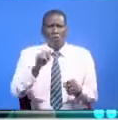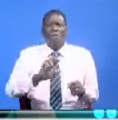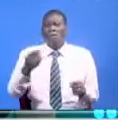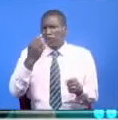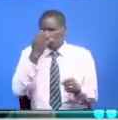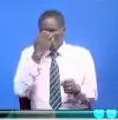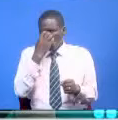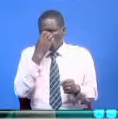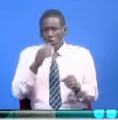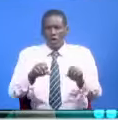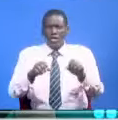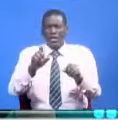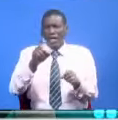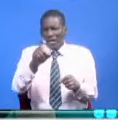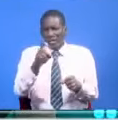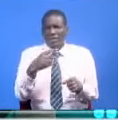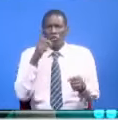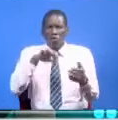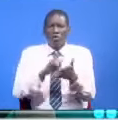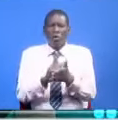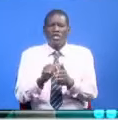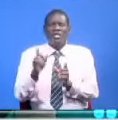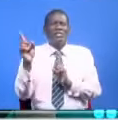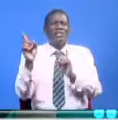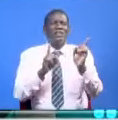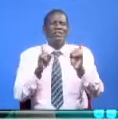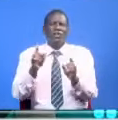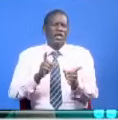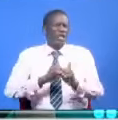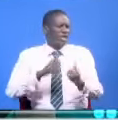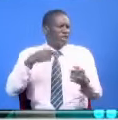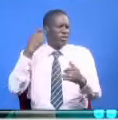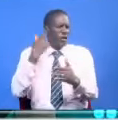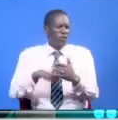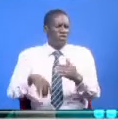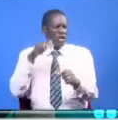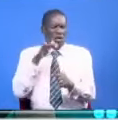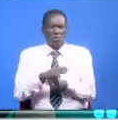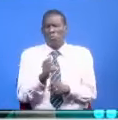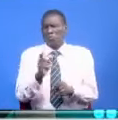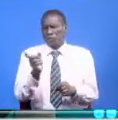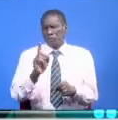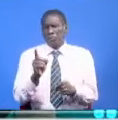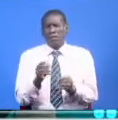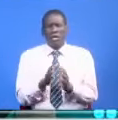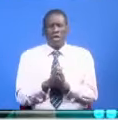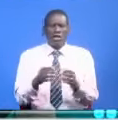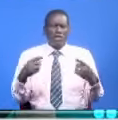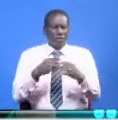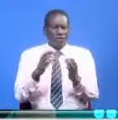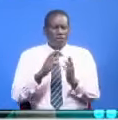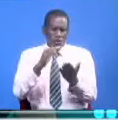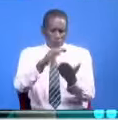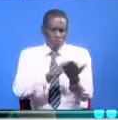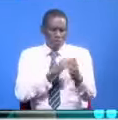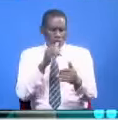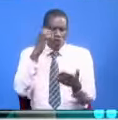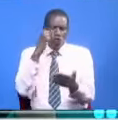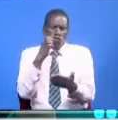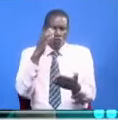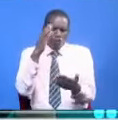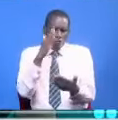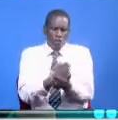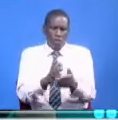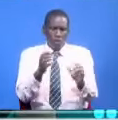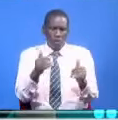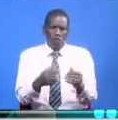katika mtandao wa X alidai kuwa safari hiyo haikugharimu pesa mingi. Ripoti kadhaa ambazo bado hazijadhibitishwa